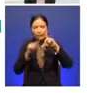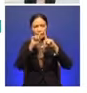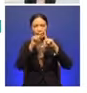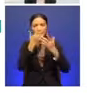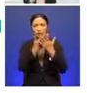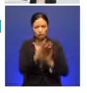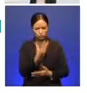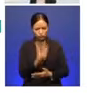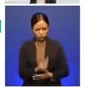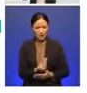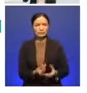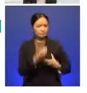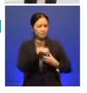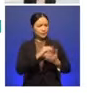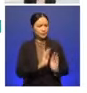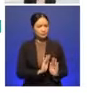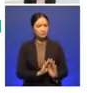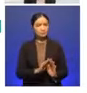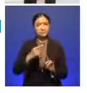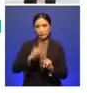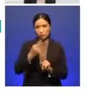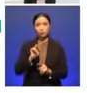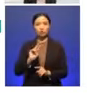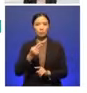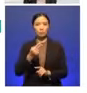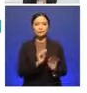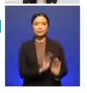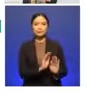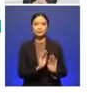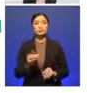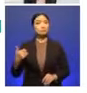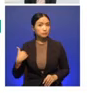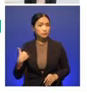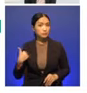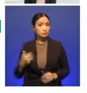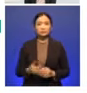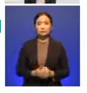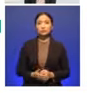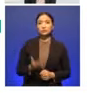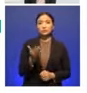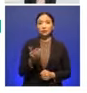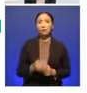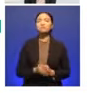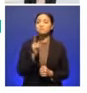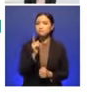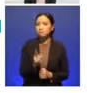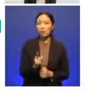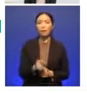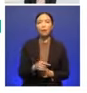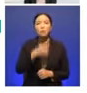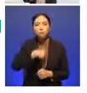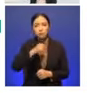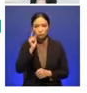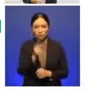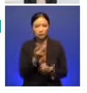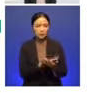บาทอันนี้มันโยงไปสู่ประเด็นเรื่องผู้สูงอายุสังคมสูงวัยที่เราบอกว่าเราจำเป็นจะต้องมีการออมแต่ถ้าเ